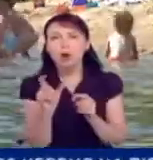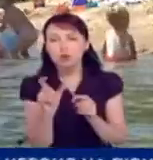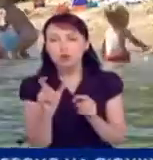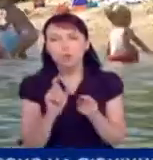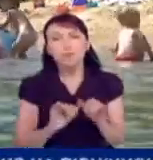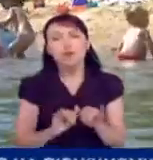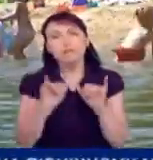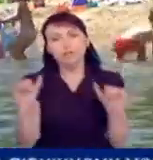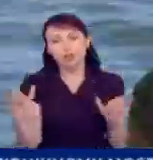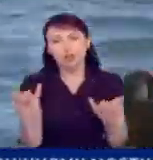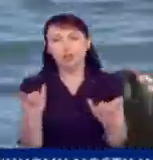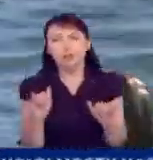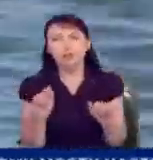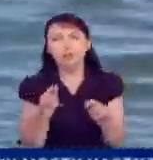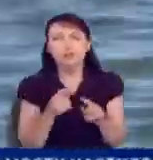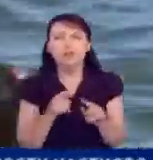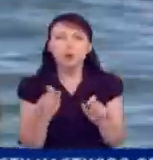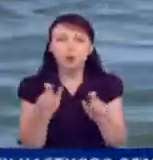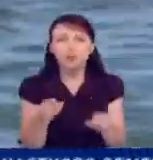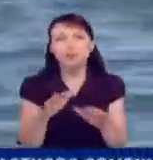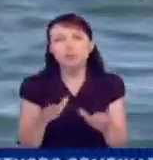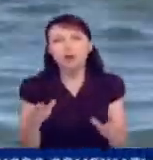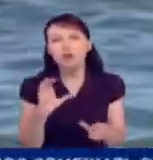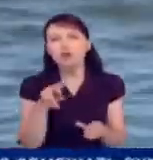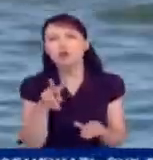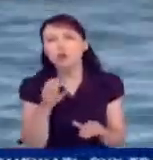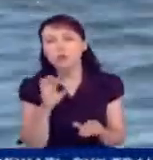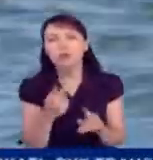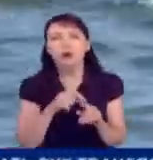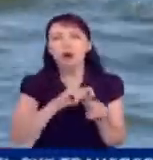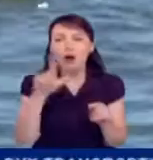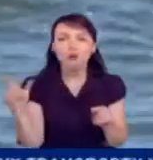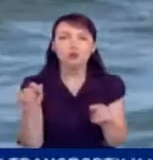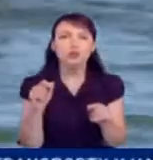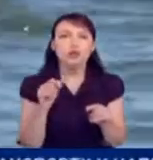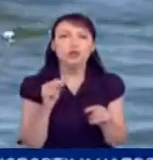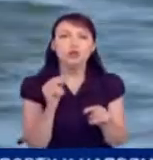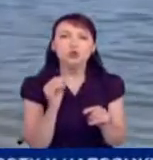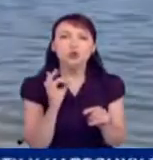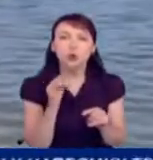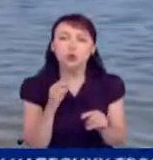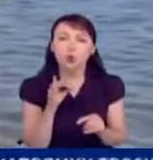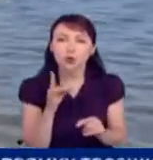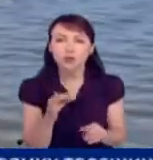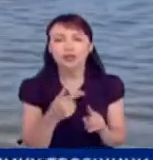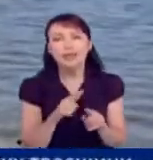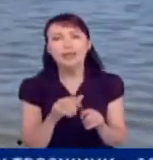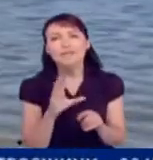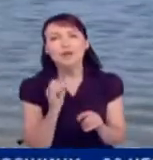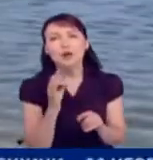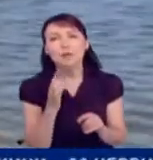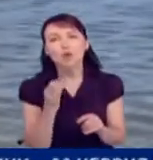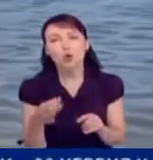Центральний, Передмісна Слобідка, Золотий, Тельбін, Райдужний, Веселка, Чорторий, Галерний, а також на Вербному